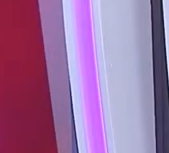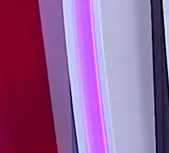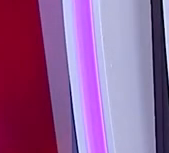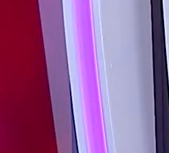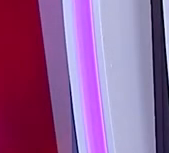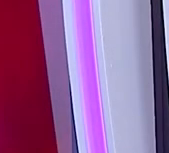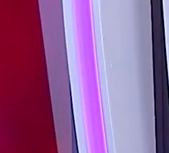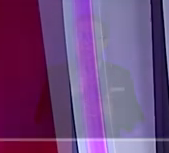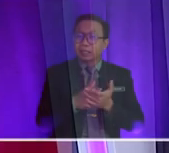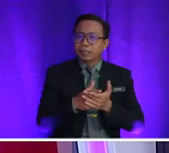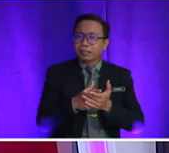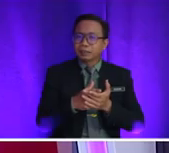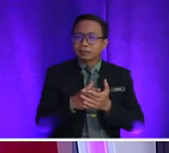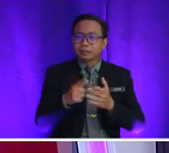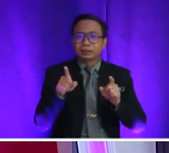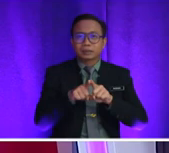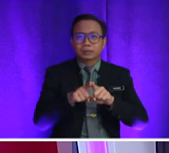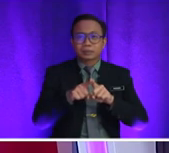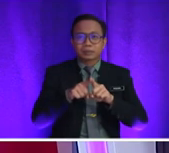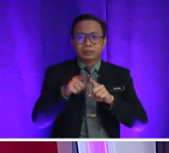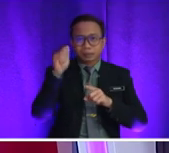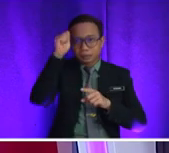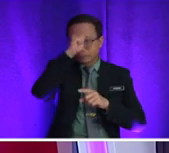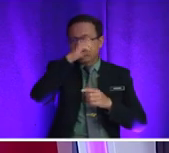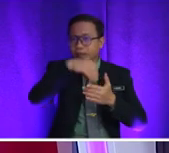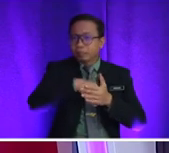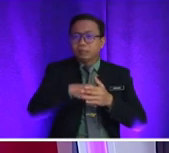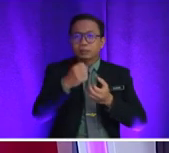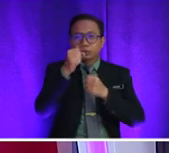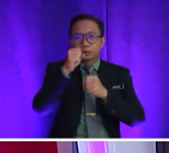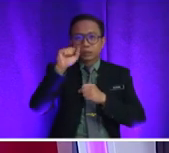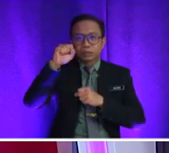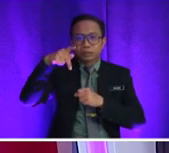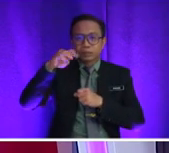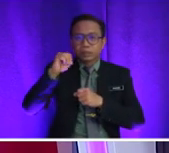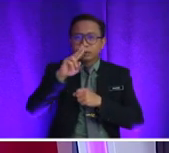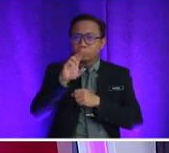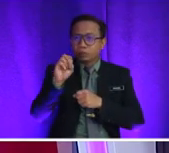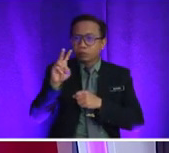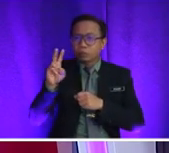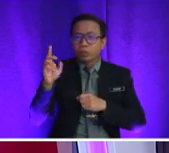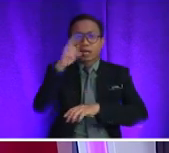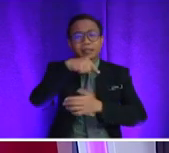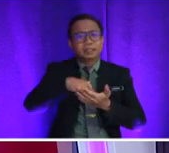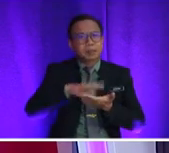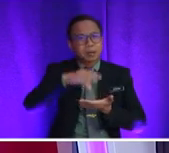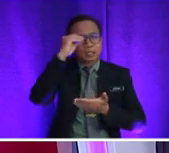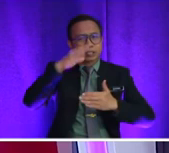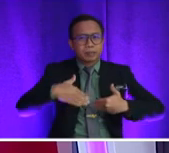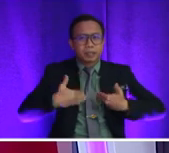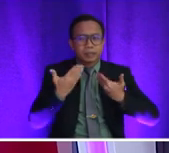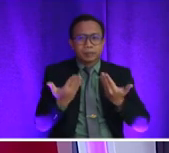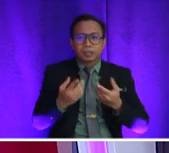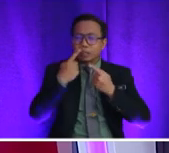Baiklah kembali bersama saya yang masuk dalam sukses SPM 2022 hari ini kita belajar bagaimana kita